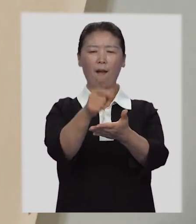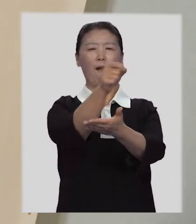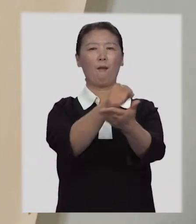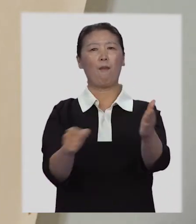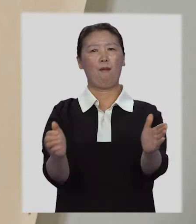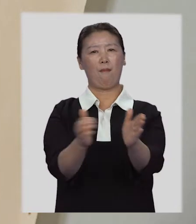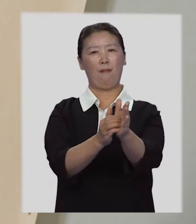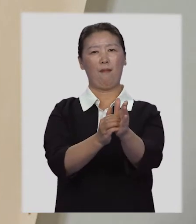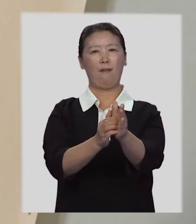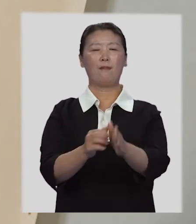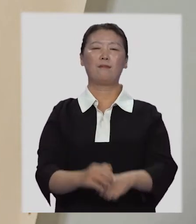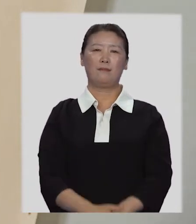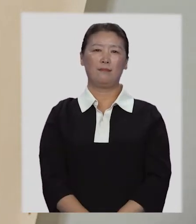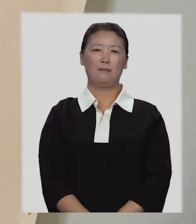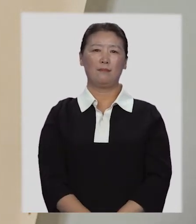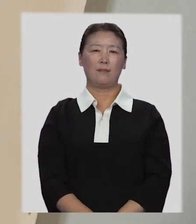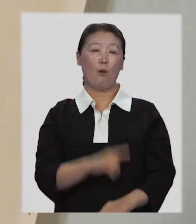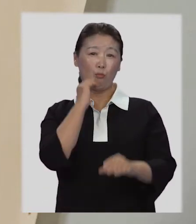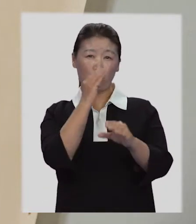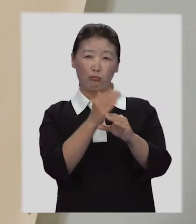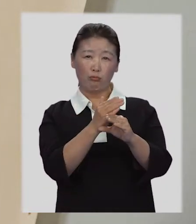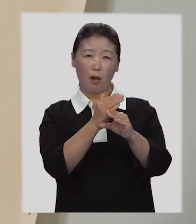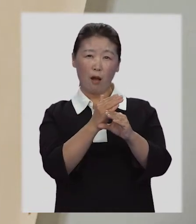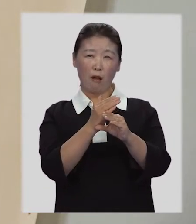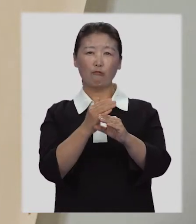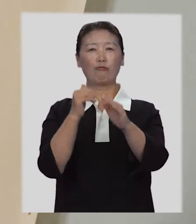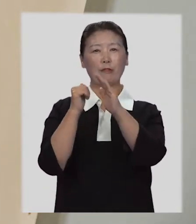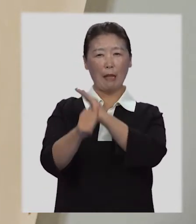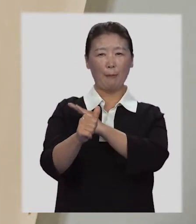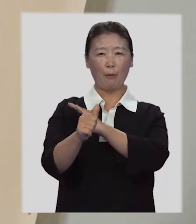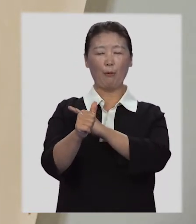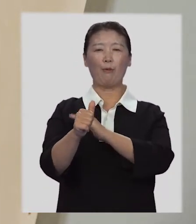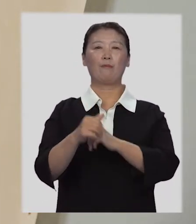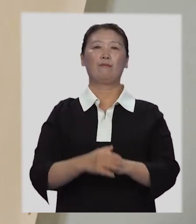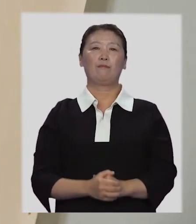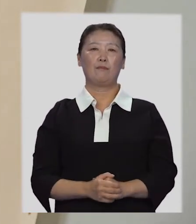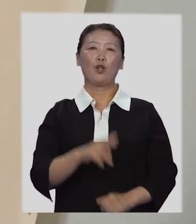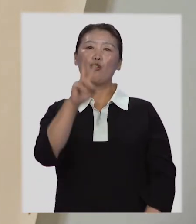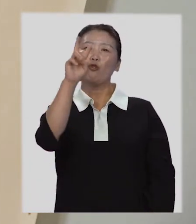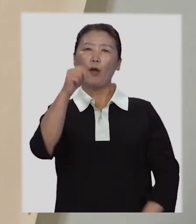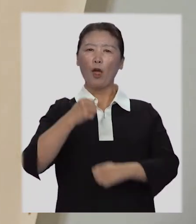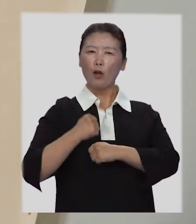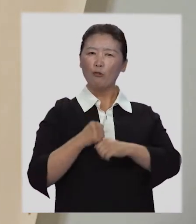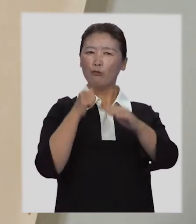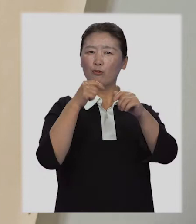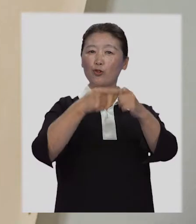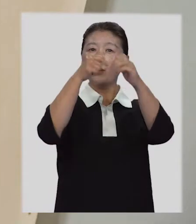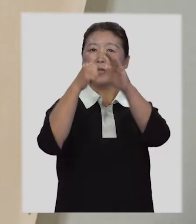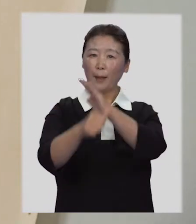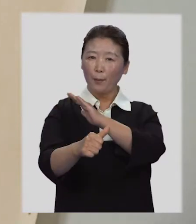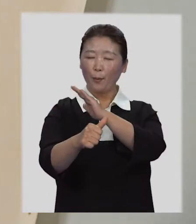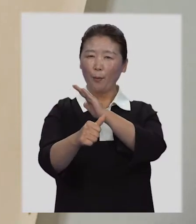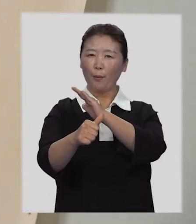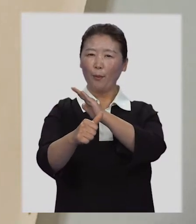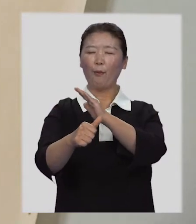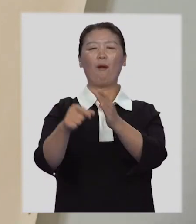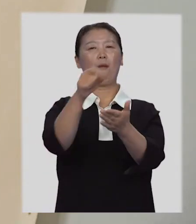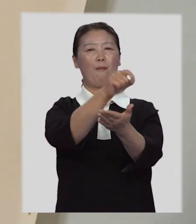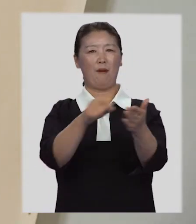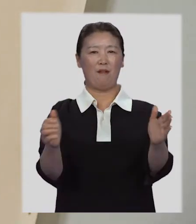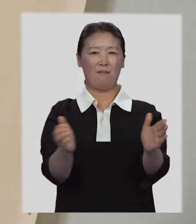클라크가 서명하였고 북한군 측 대표 남일, 유엔군 측 수석대표 윌리엄 켈리